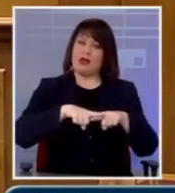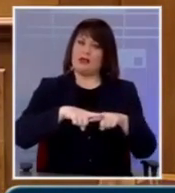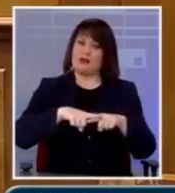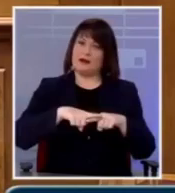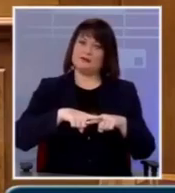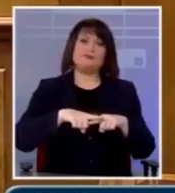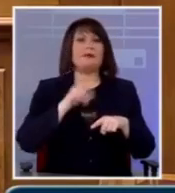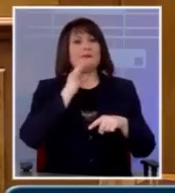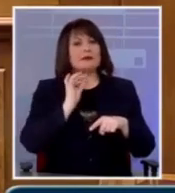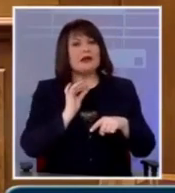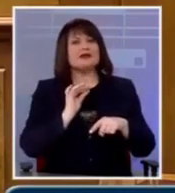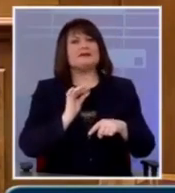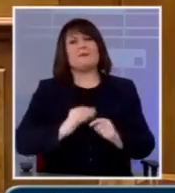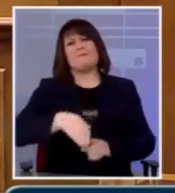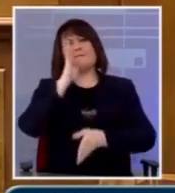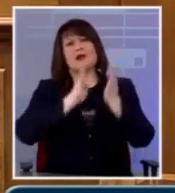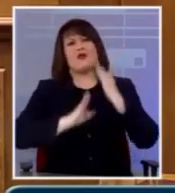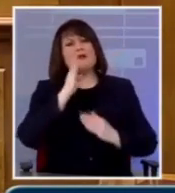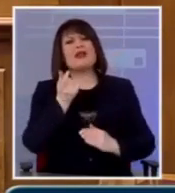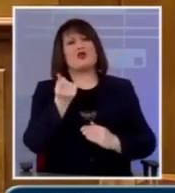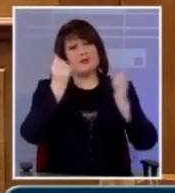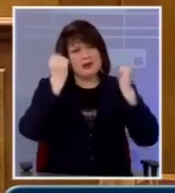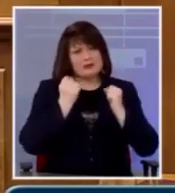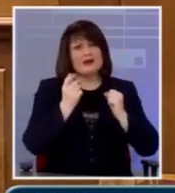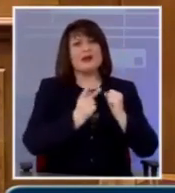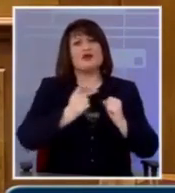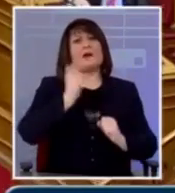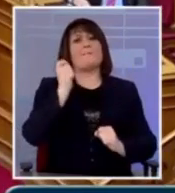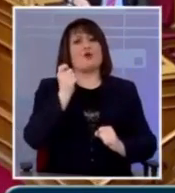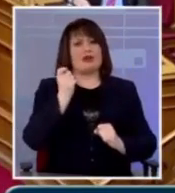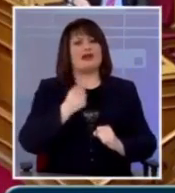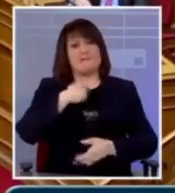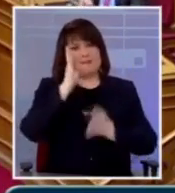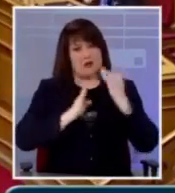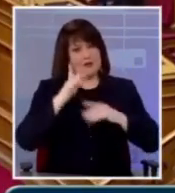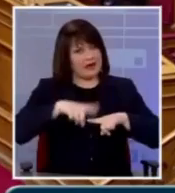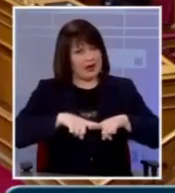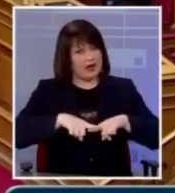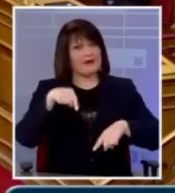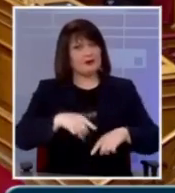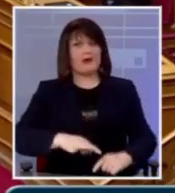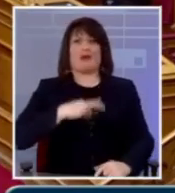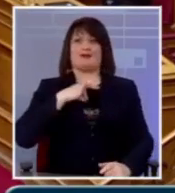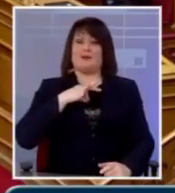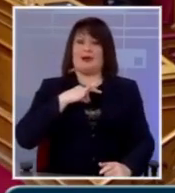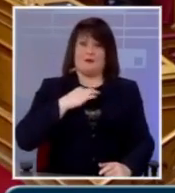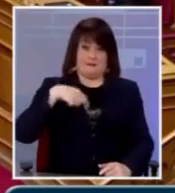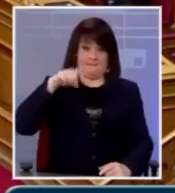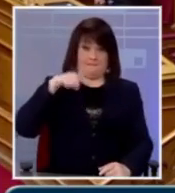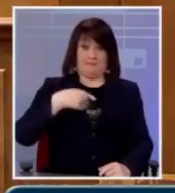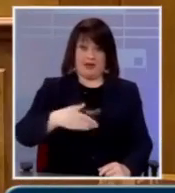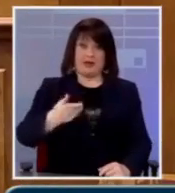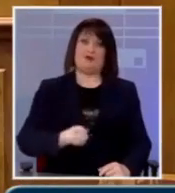ανθρώπους μιας χώρας πληγωμένης οικονομικά, κοινωνικά και πολιτικά. Αυτές τις μέρες η κυβέρνηση της